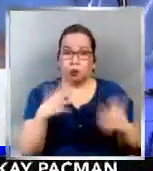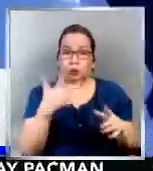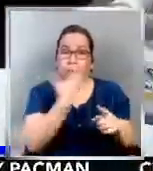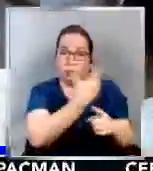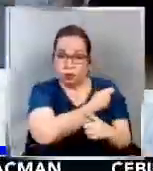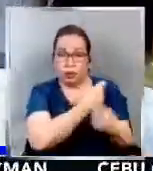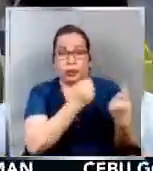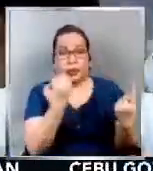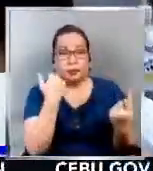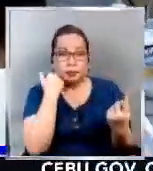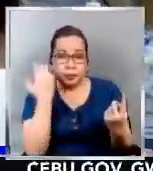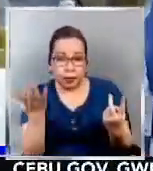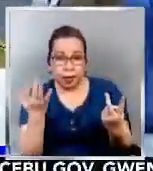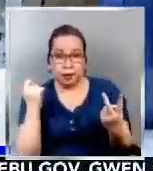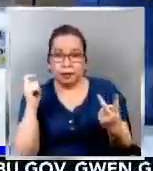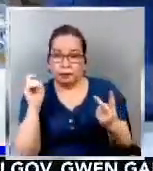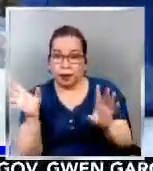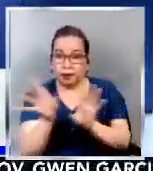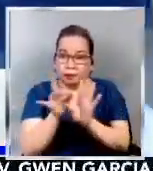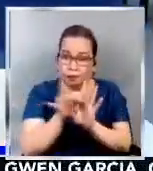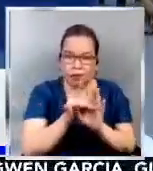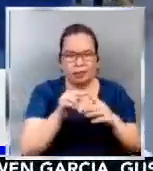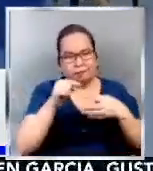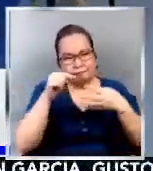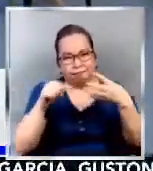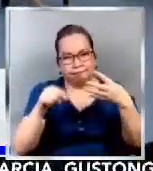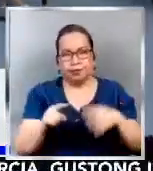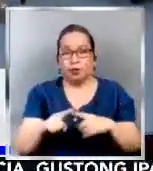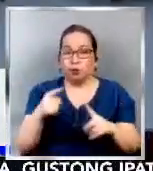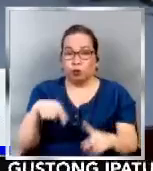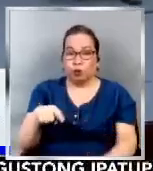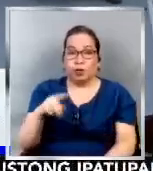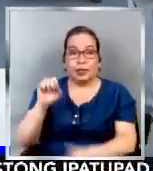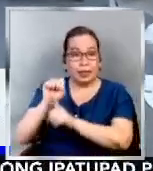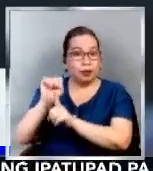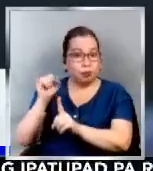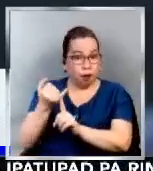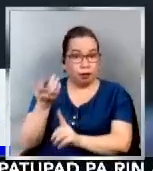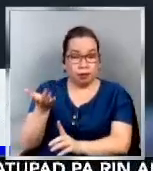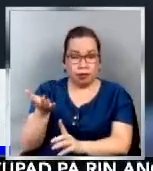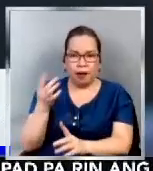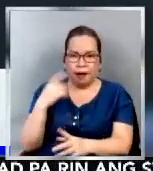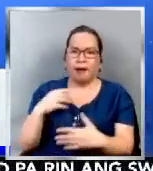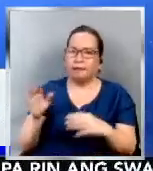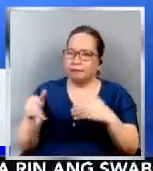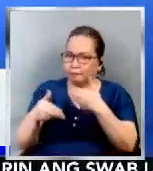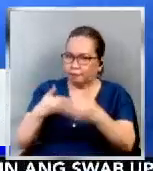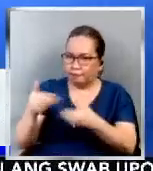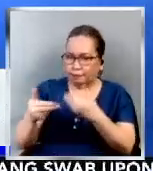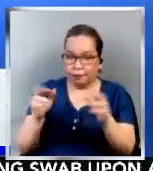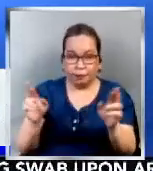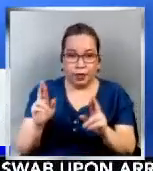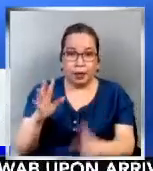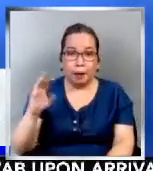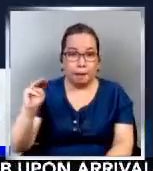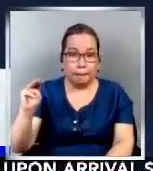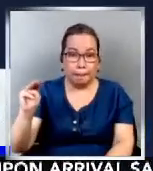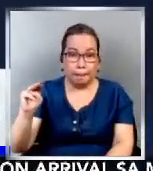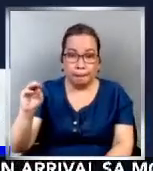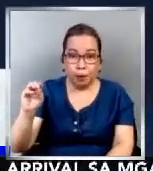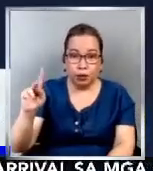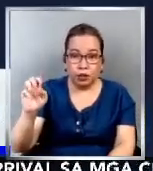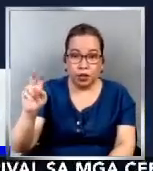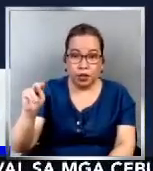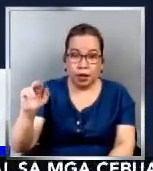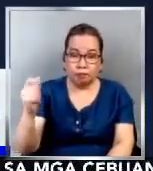pa. Sa lungsod ng San Juan, nagsimula na rin ang rollout ng Moderna vaccine na galing sa national government.